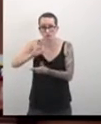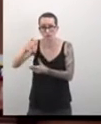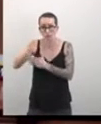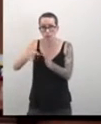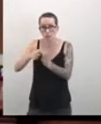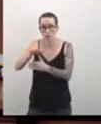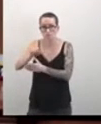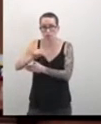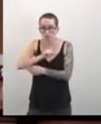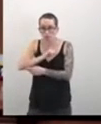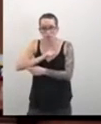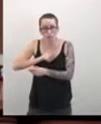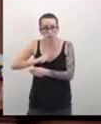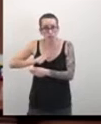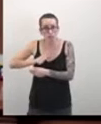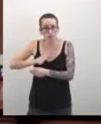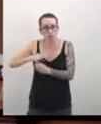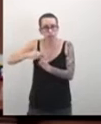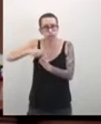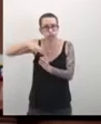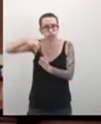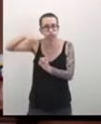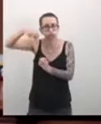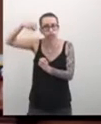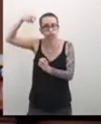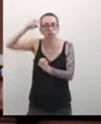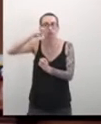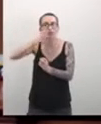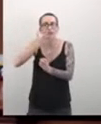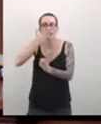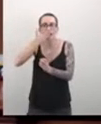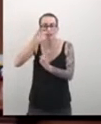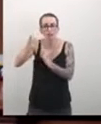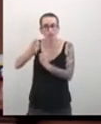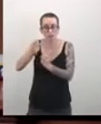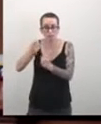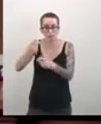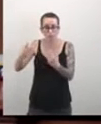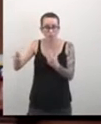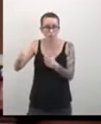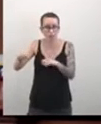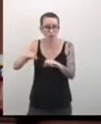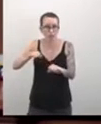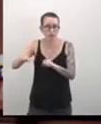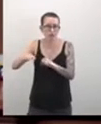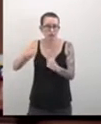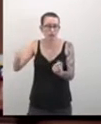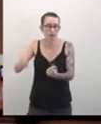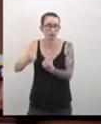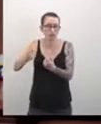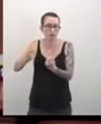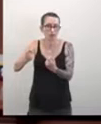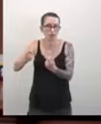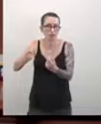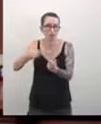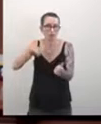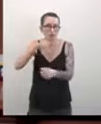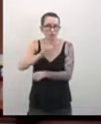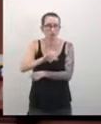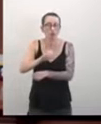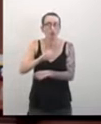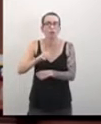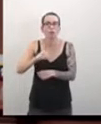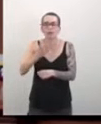2020. Les émissions de gaz à effet de serre issues des activités de financement et d'investissement de chacune des 4